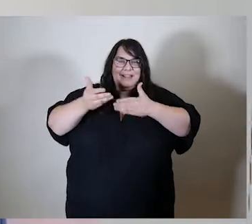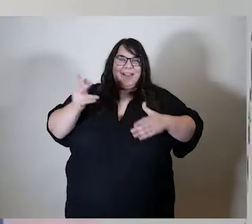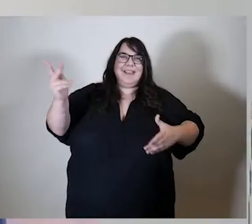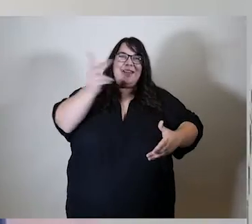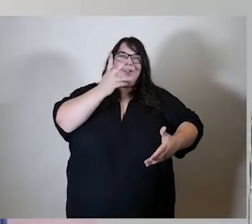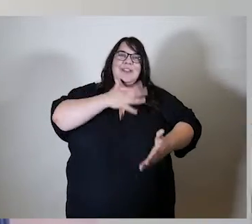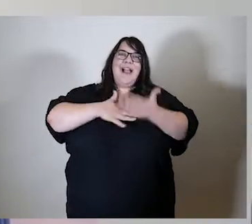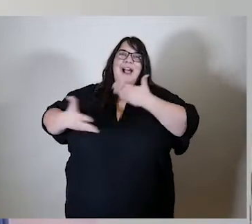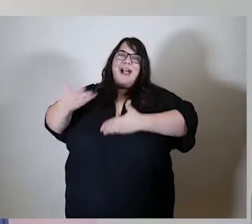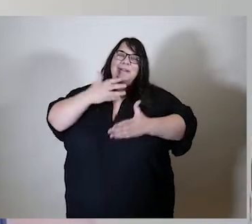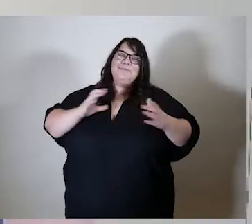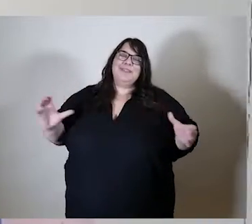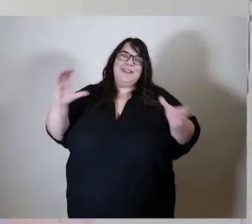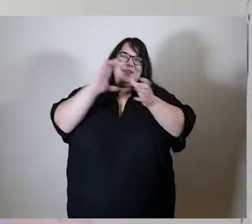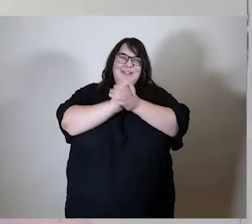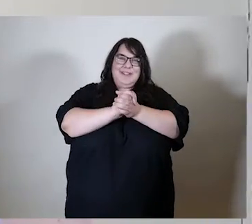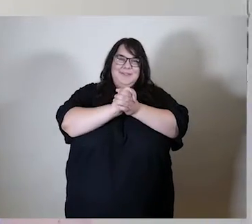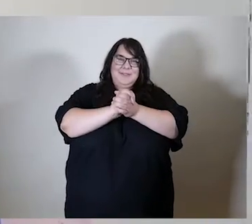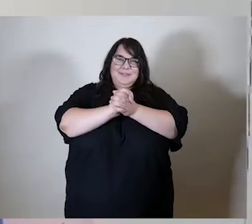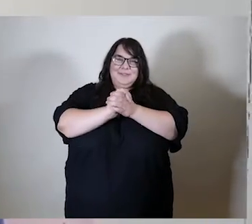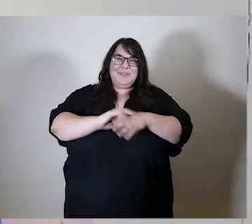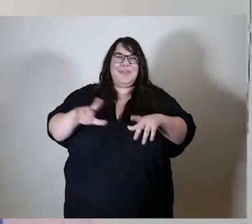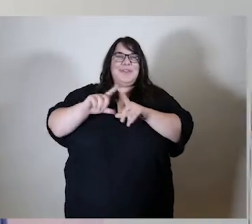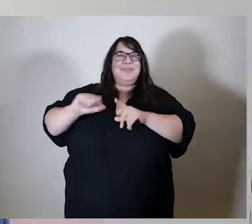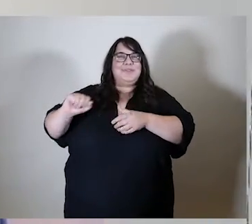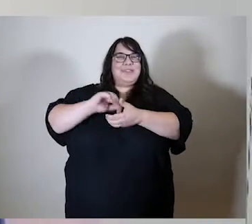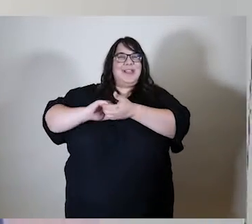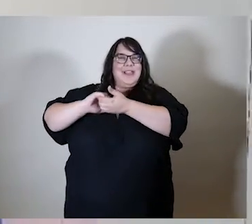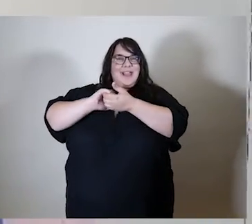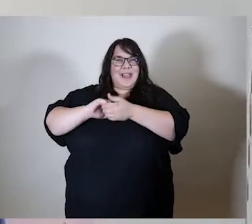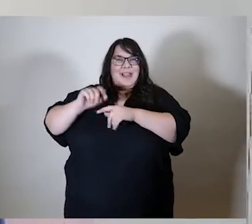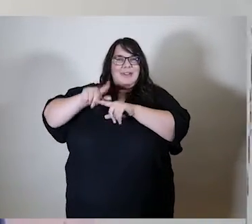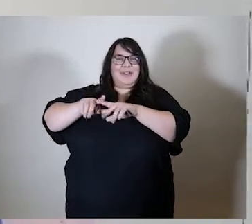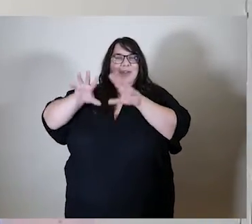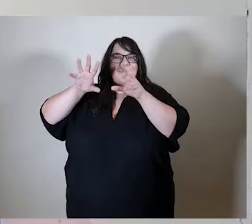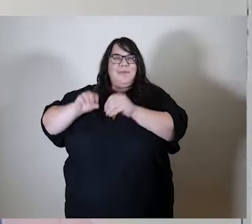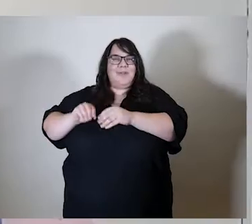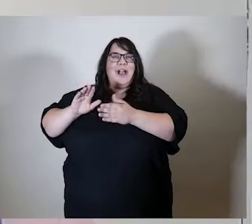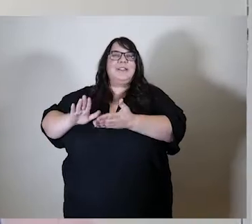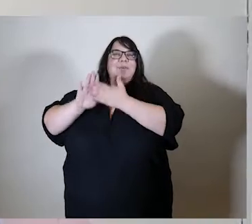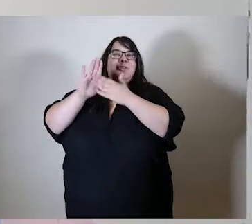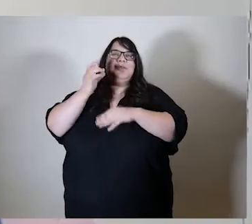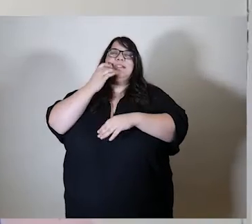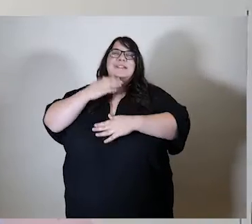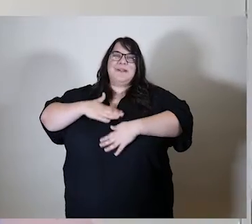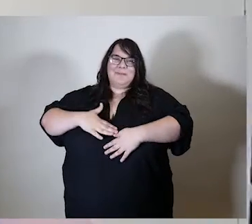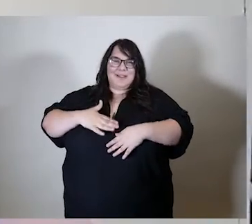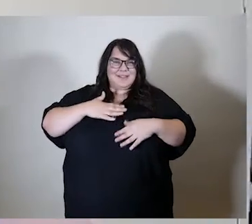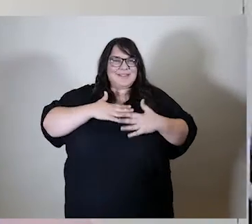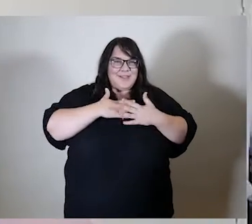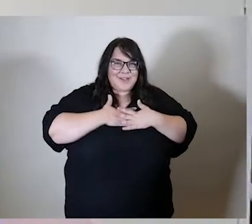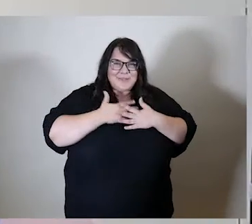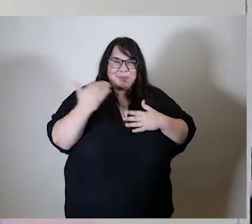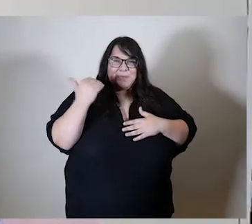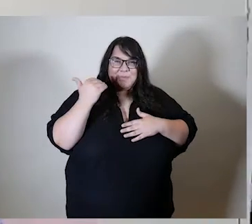κοινωνική αγάπη και με ενότητα. Εκ μέρους του Διοικητικού Συμβουλίου της Ελληνικής Ένωσης για την Αντιμετώπιση της Κλίνησης κατά Πλάκας, σας ευχαριστούμε